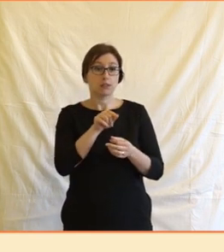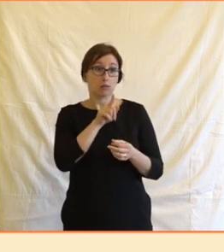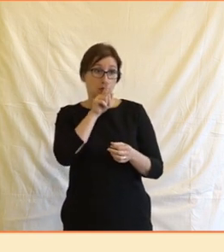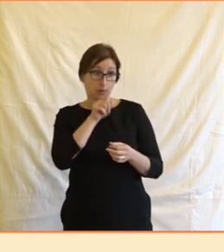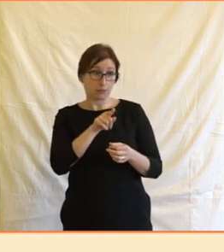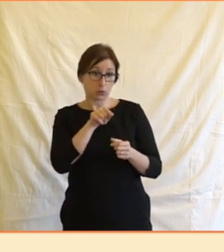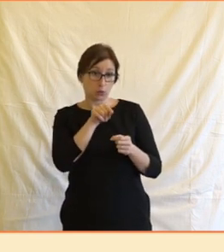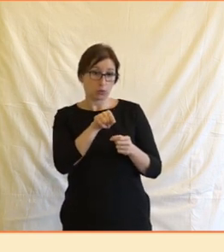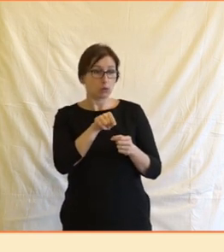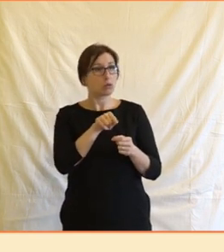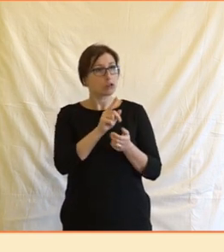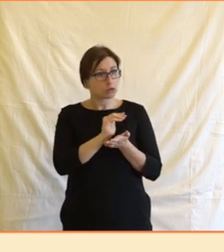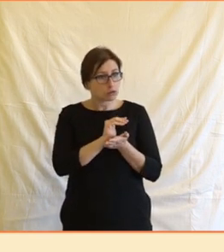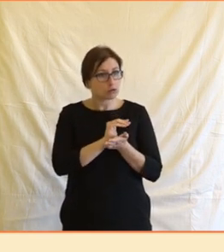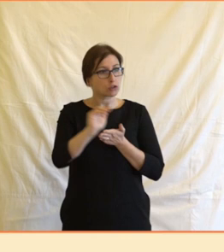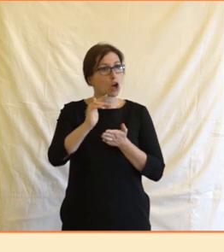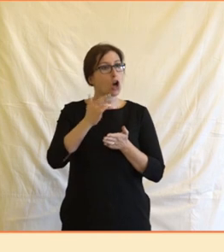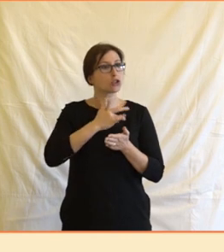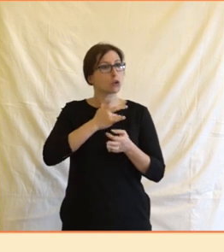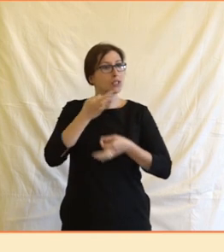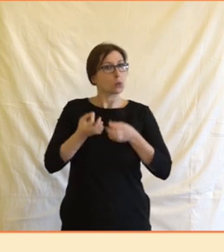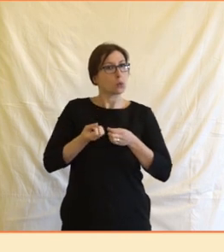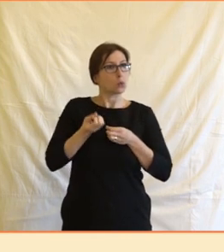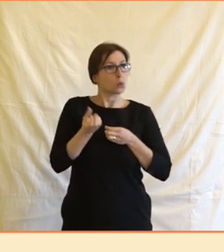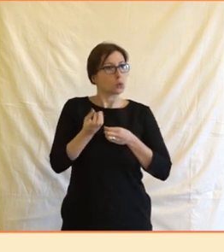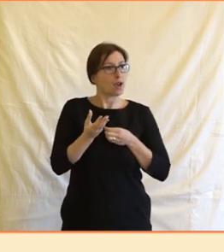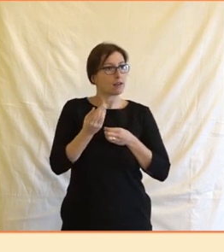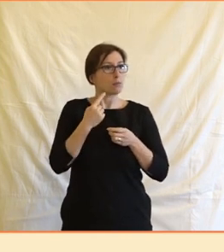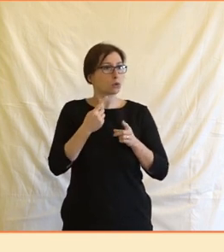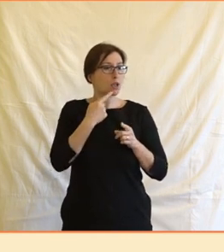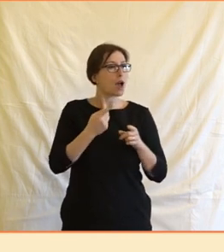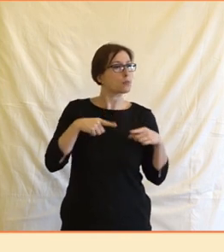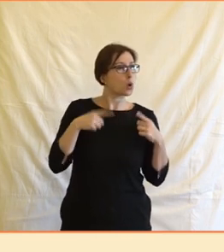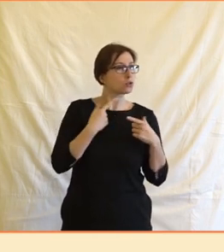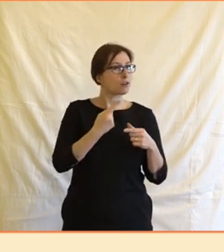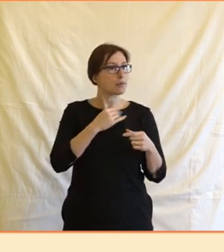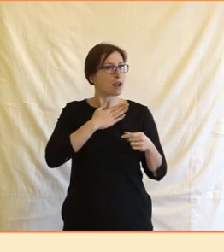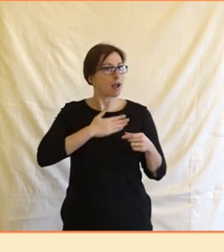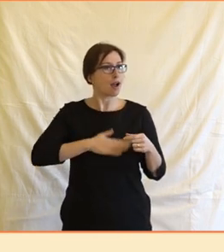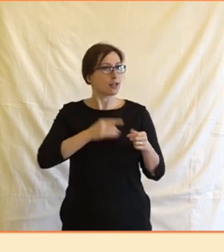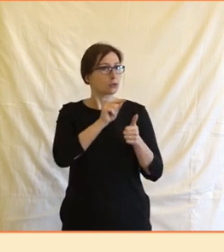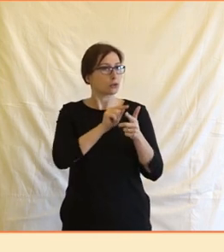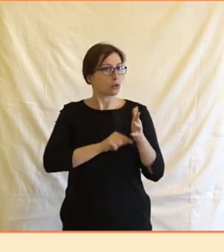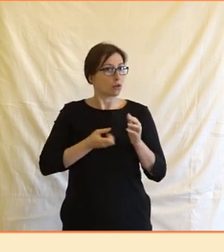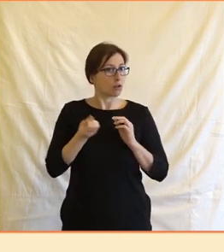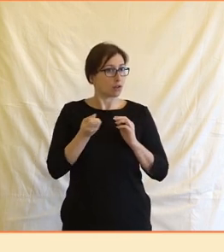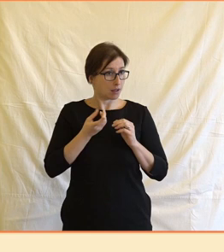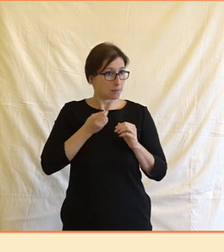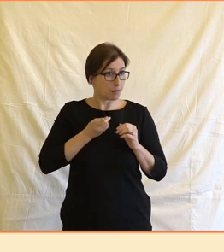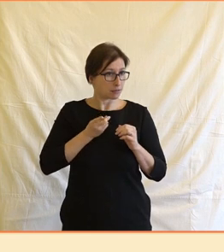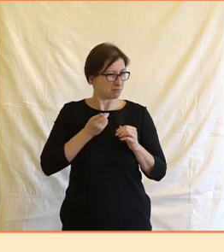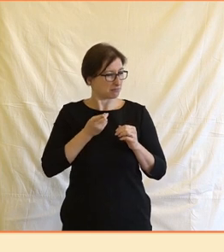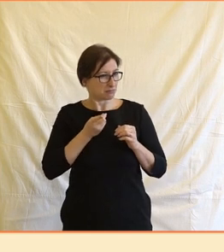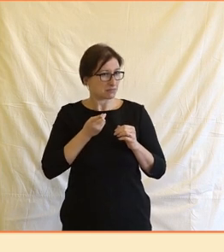měli poskytovat osobní údaje a informace o logice uživatelům, zda bychom jim měli